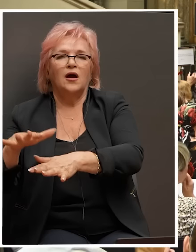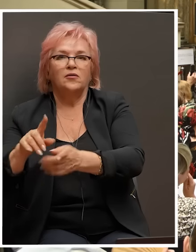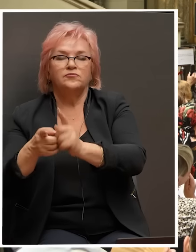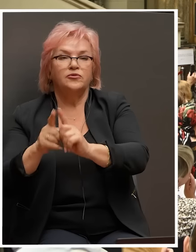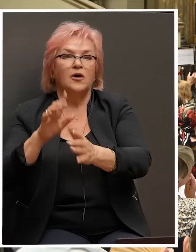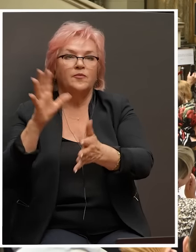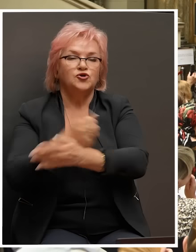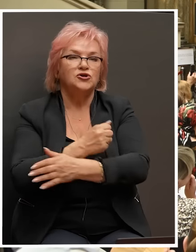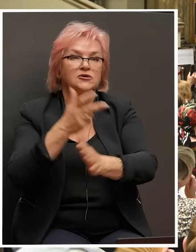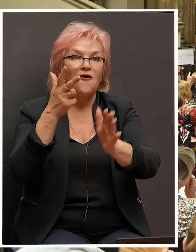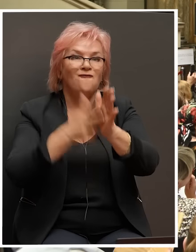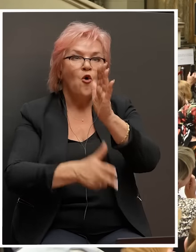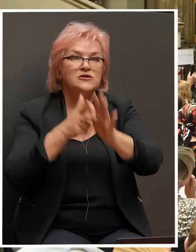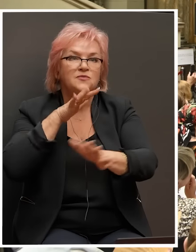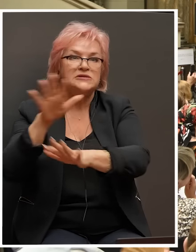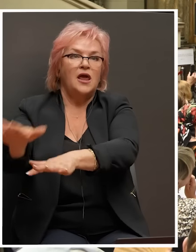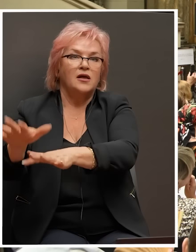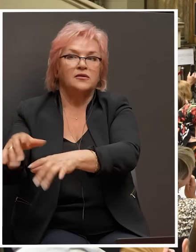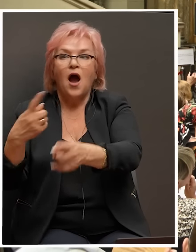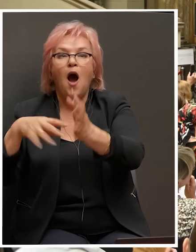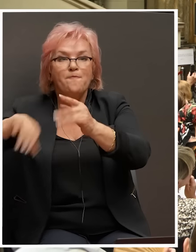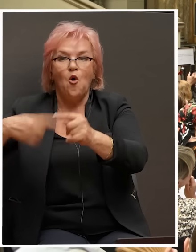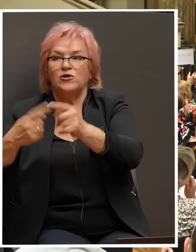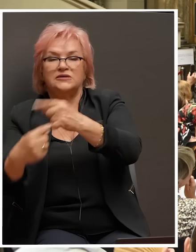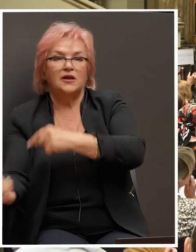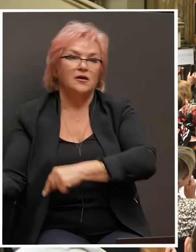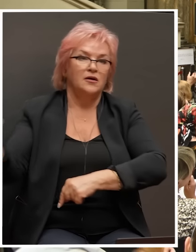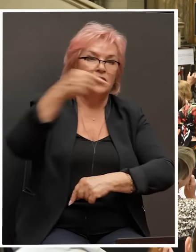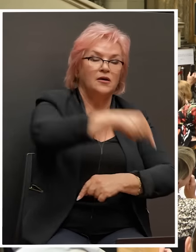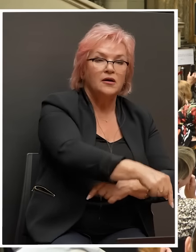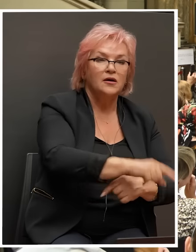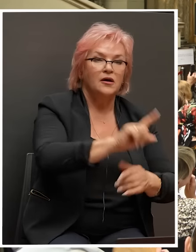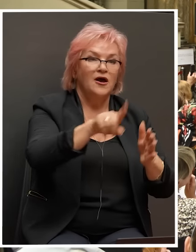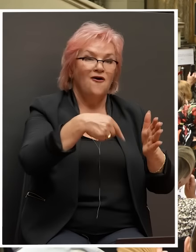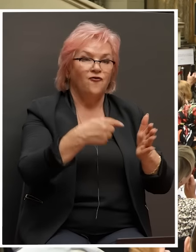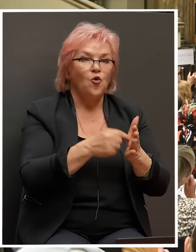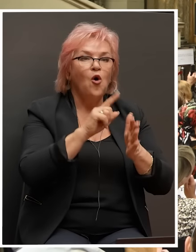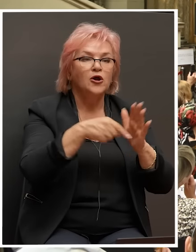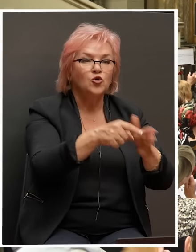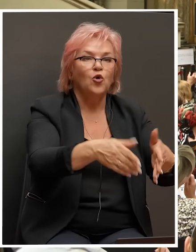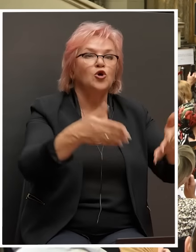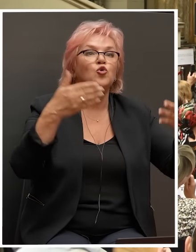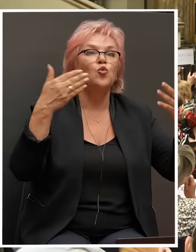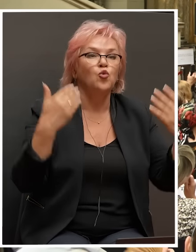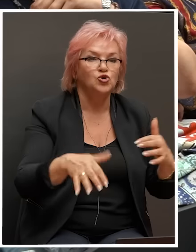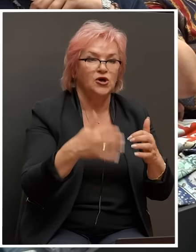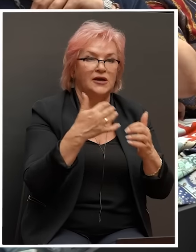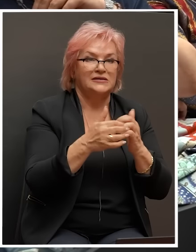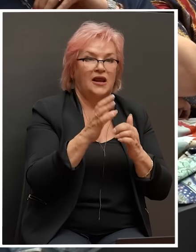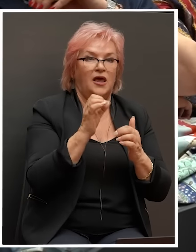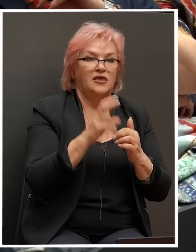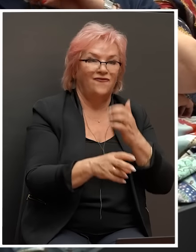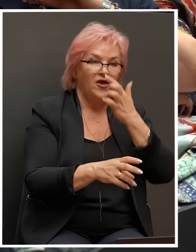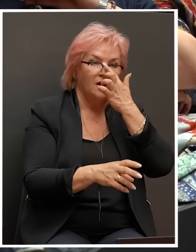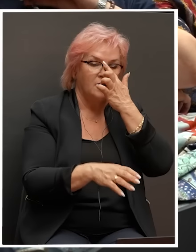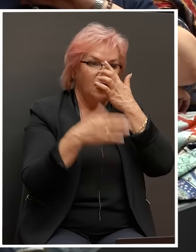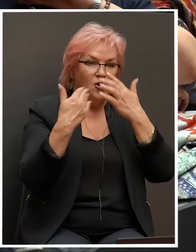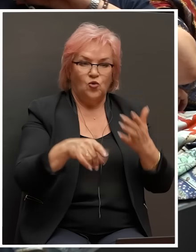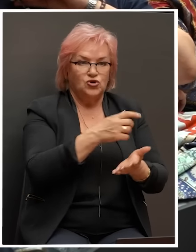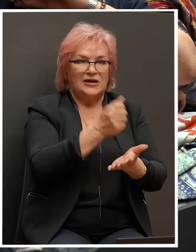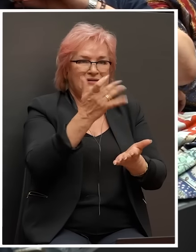И к тому моменту, когда папа возвращается в город, мало того, что город, собственно, все средневековье был не особо так похож на